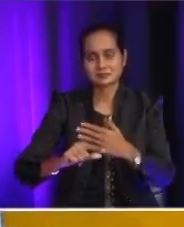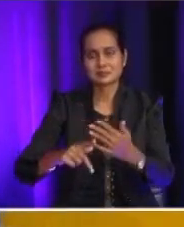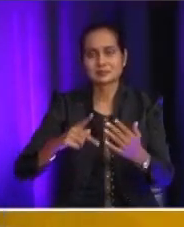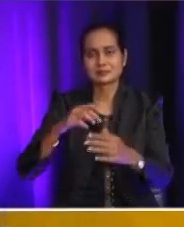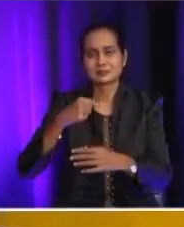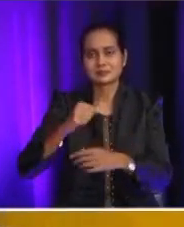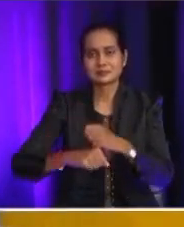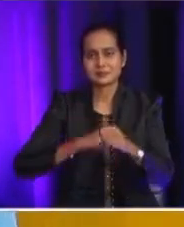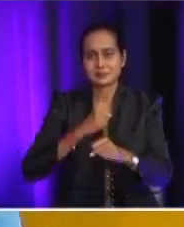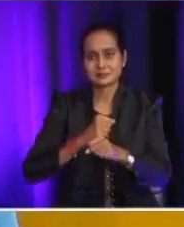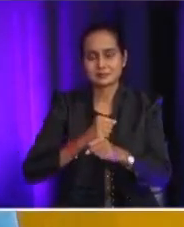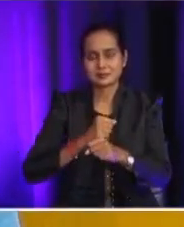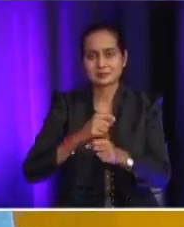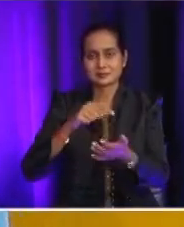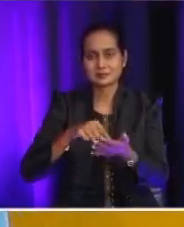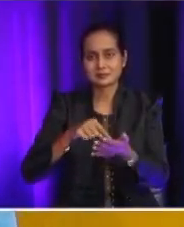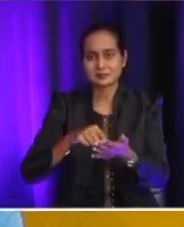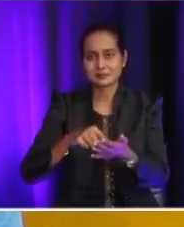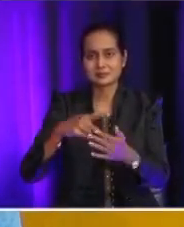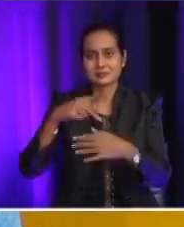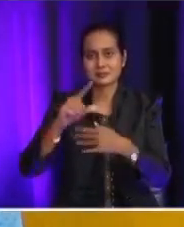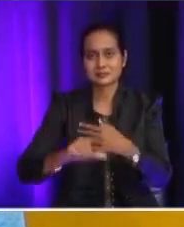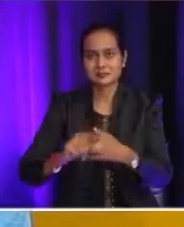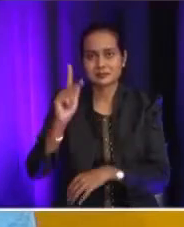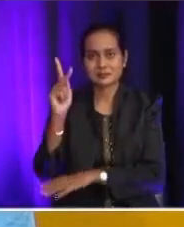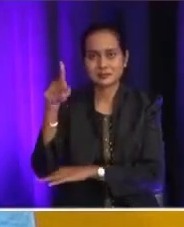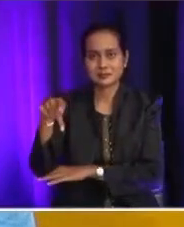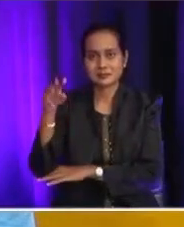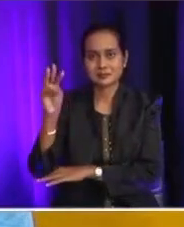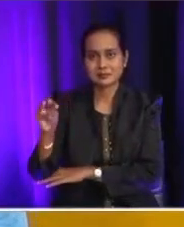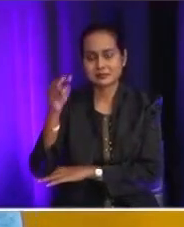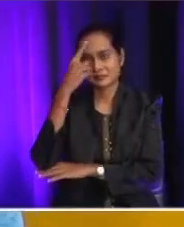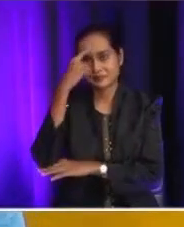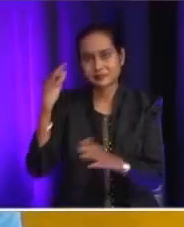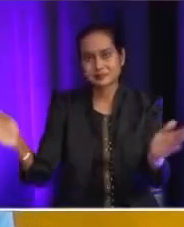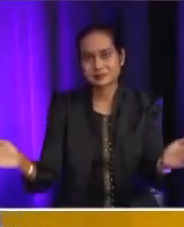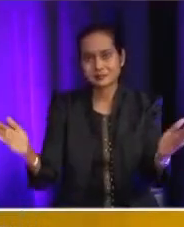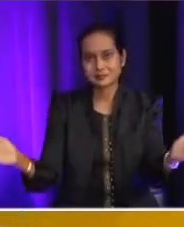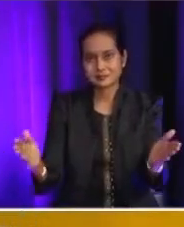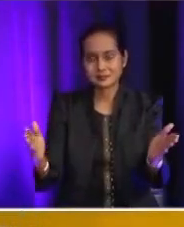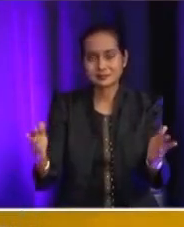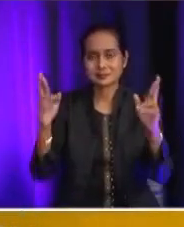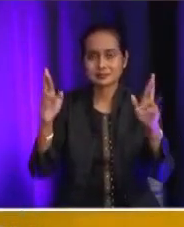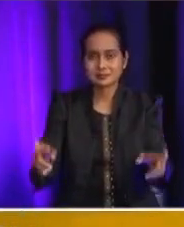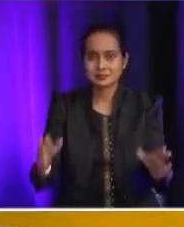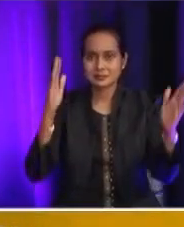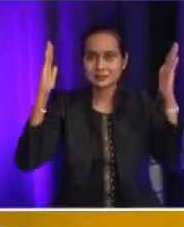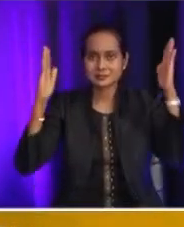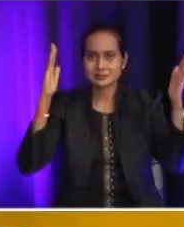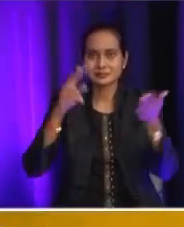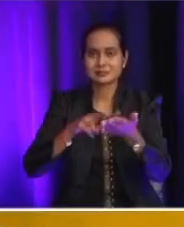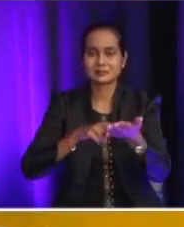salah satu program Kementerian Pendidikan Malaysia untuk menggalakkan rakyat Malaysia